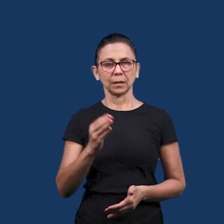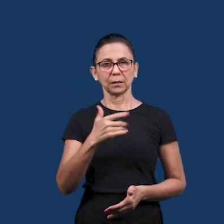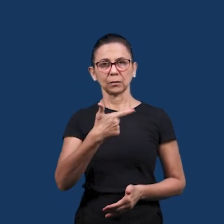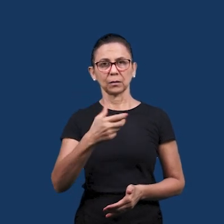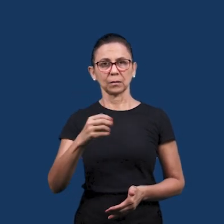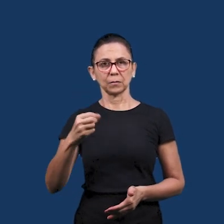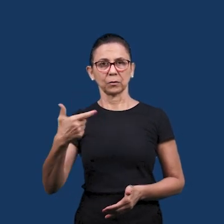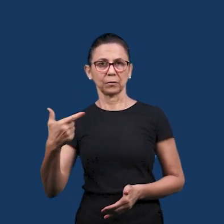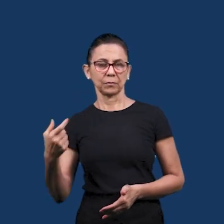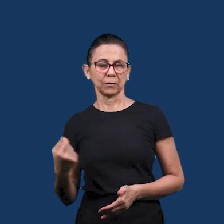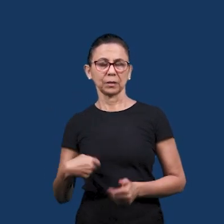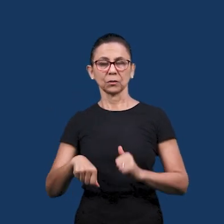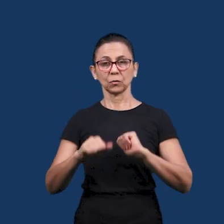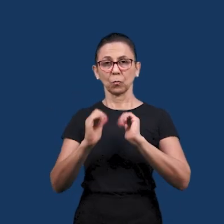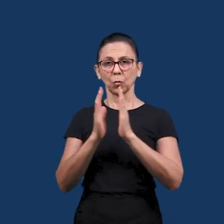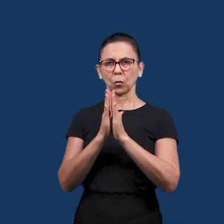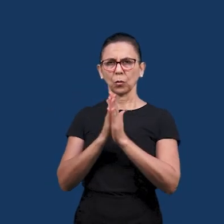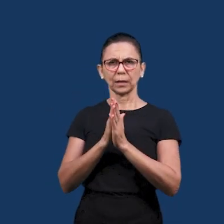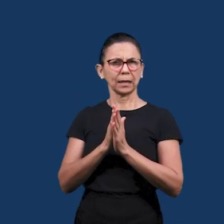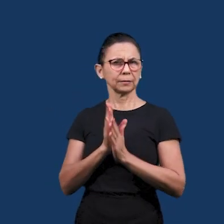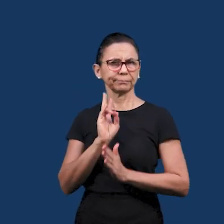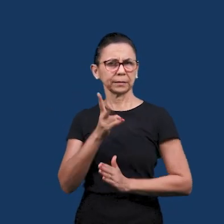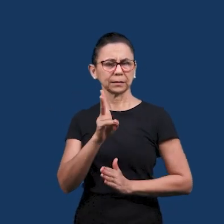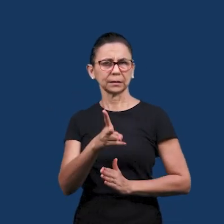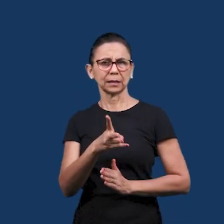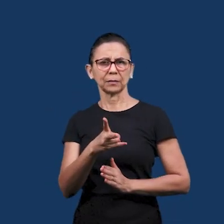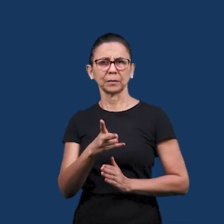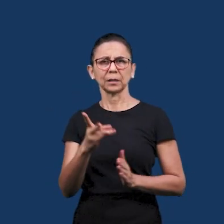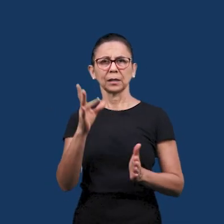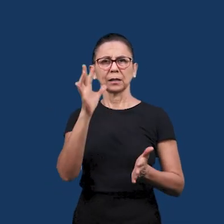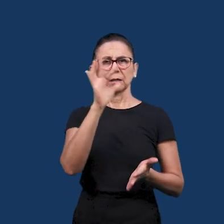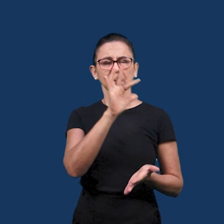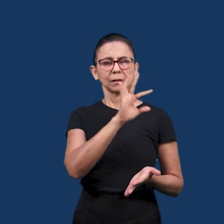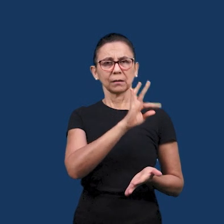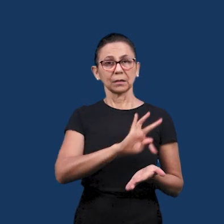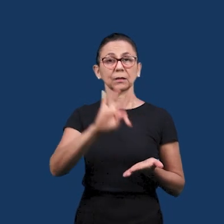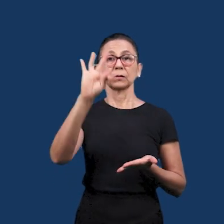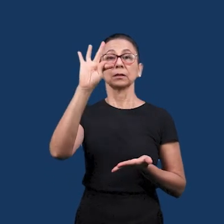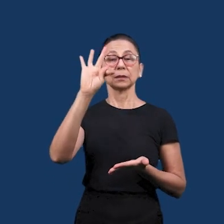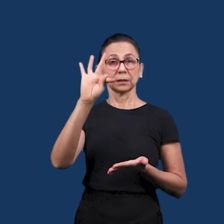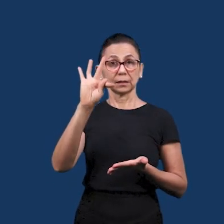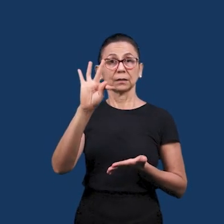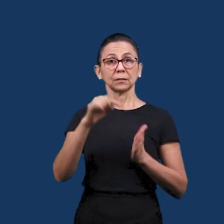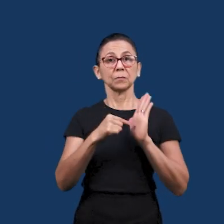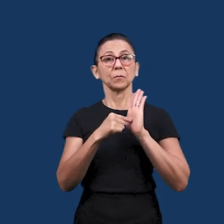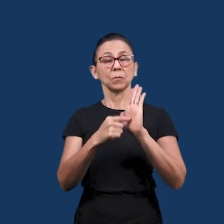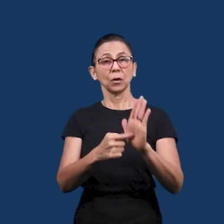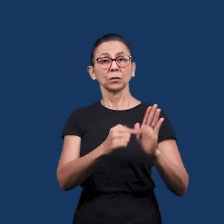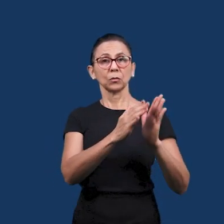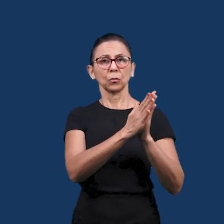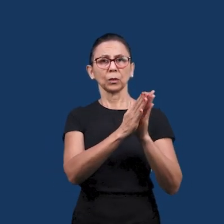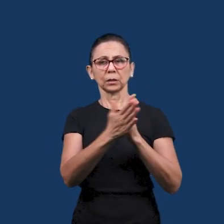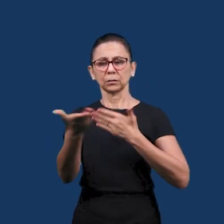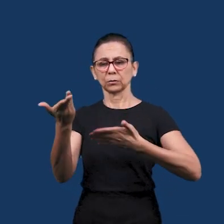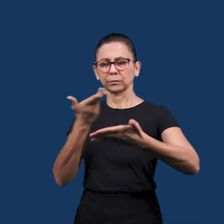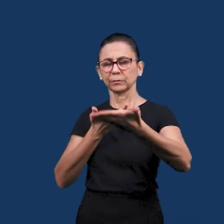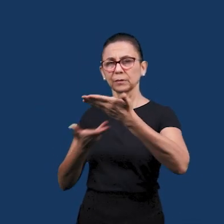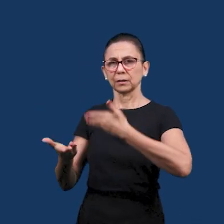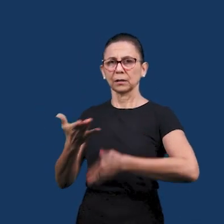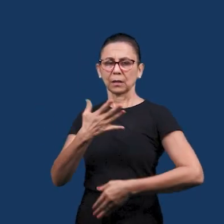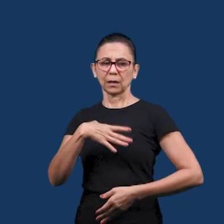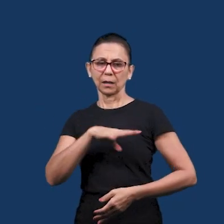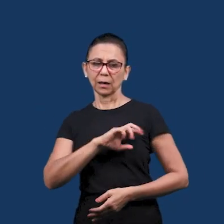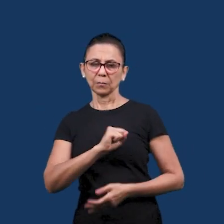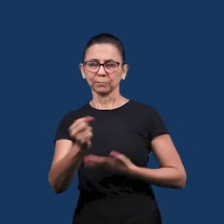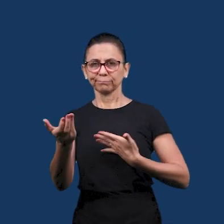Молитесь постоянно, Фессалоникийцам 5:17. Давайте будем молиться друг за друга и помогать друг другу